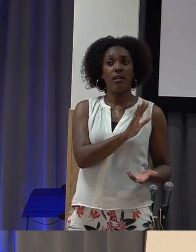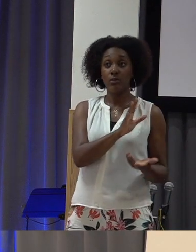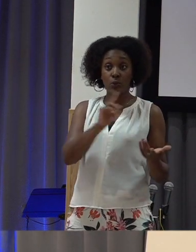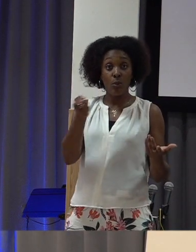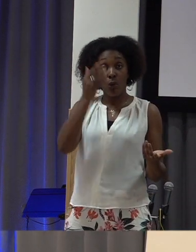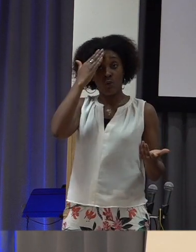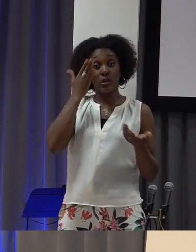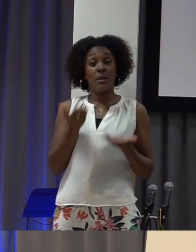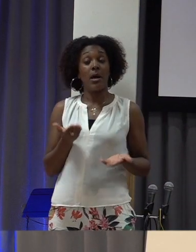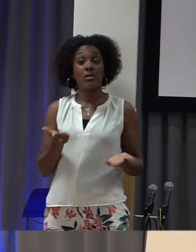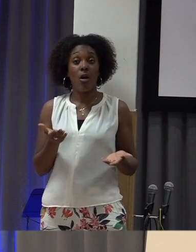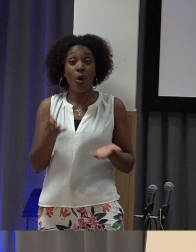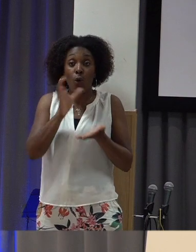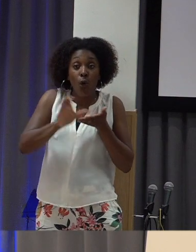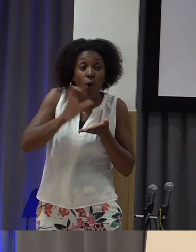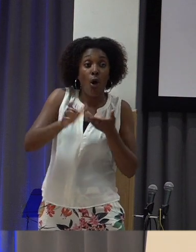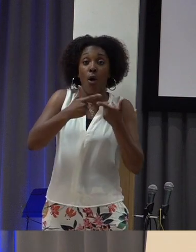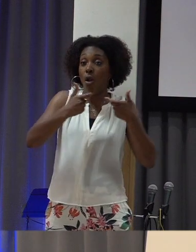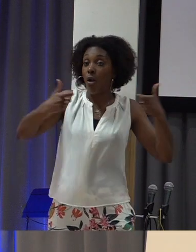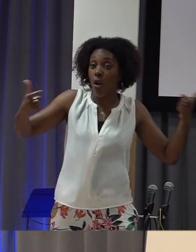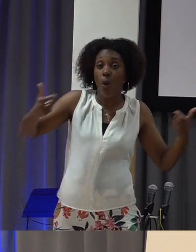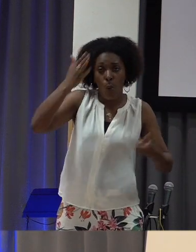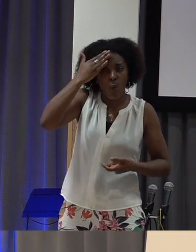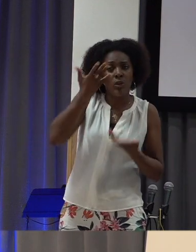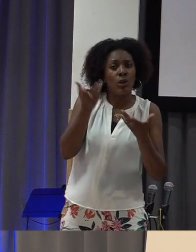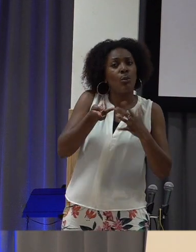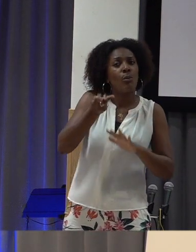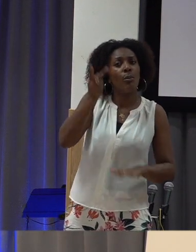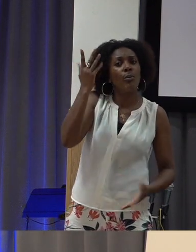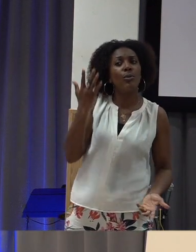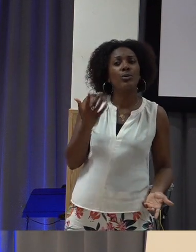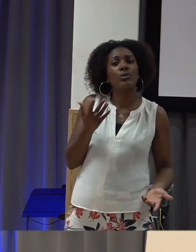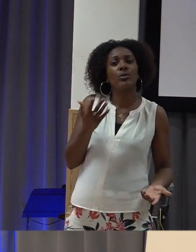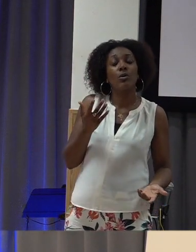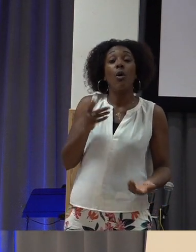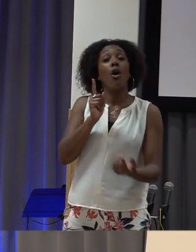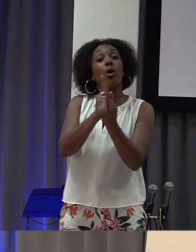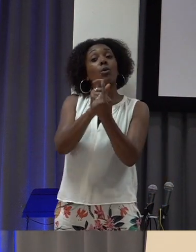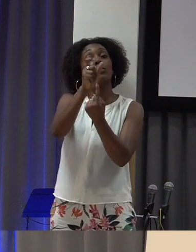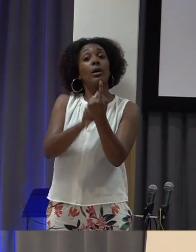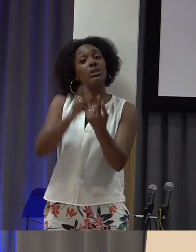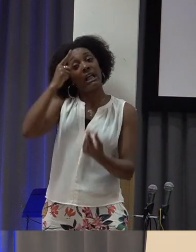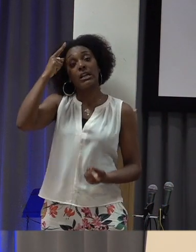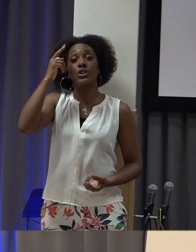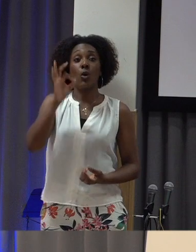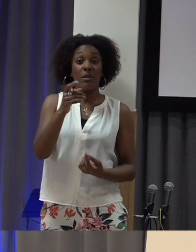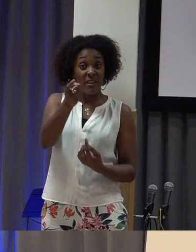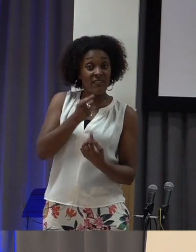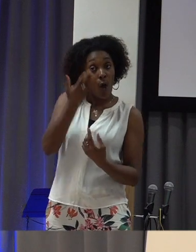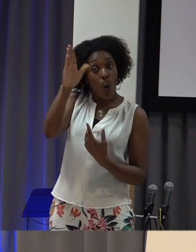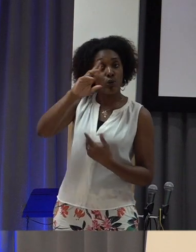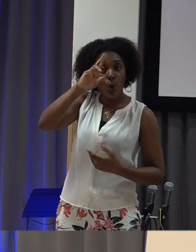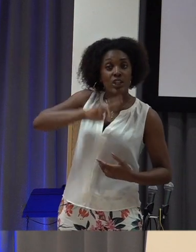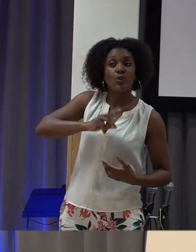beaucoup. Et nous rencontrons fréquemment des gens apparemment intelligents, issus d'autres